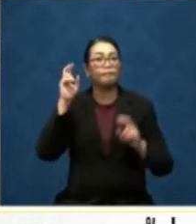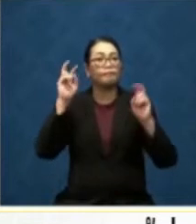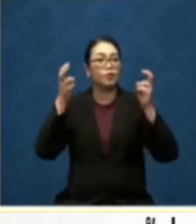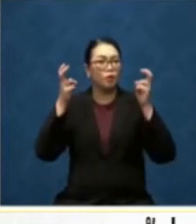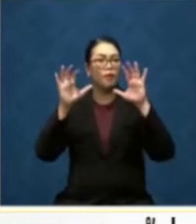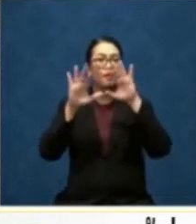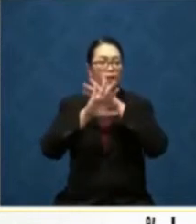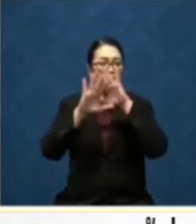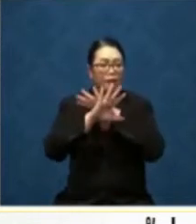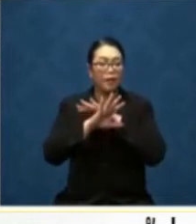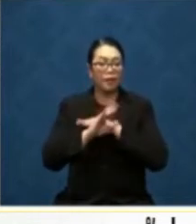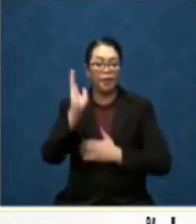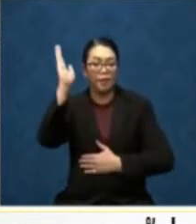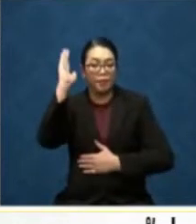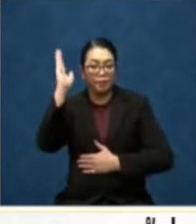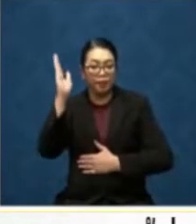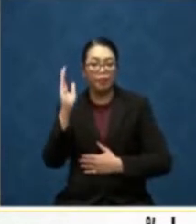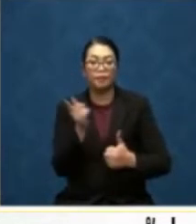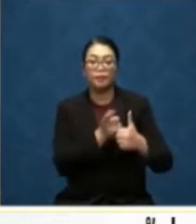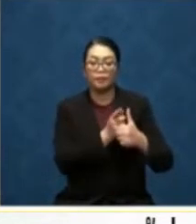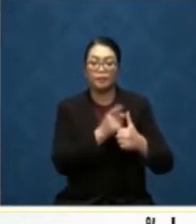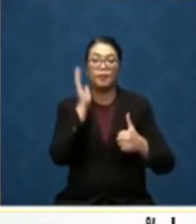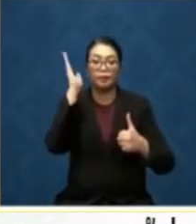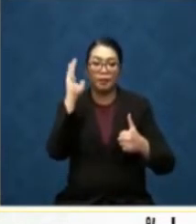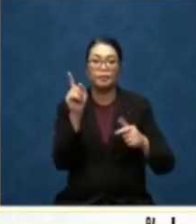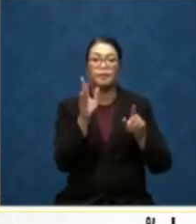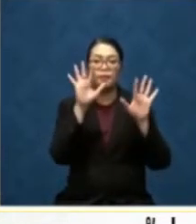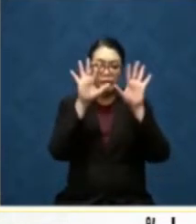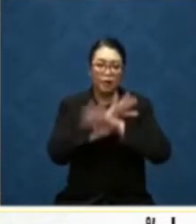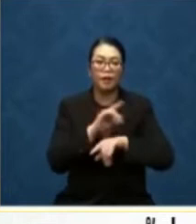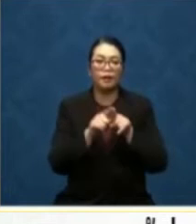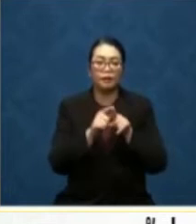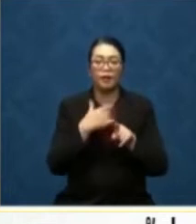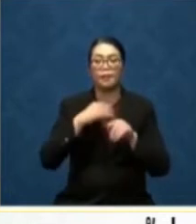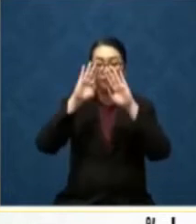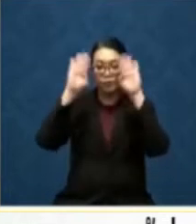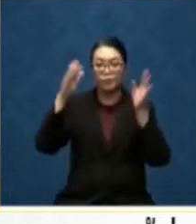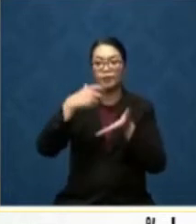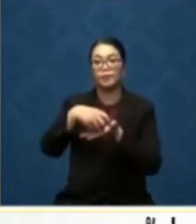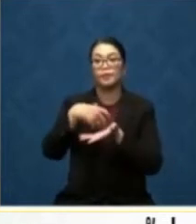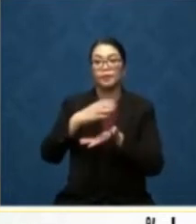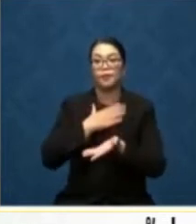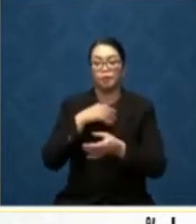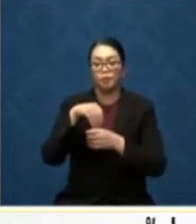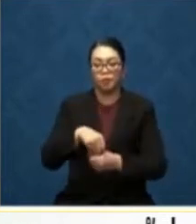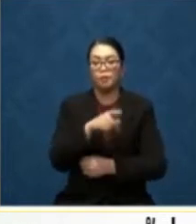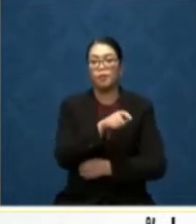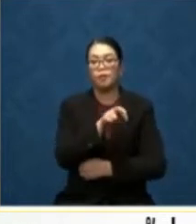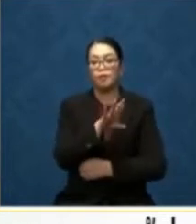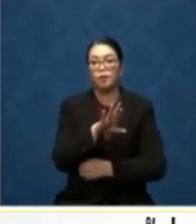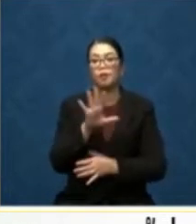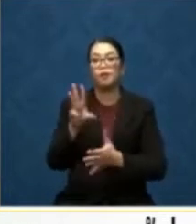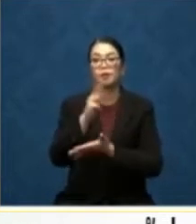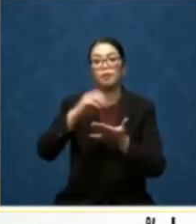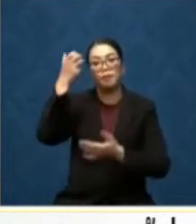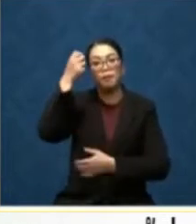ล้เคียงก ของผอภิธรรายข้างต้นนะครัแต่ว่าผมก็อยากจะแบงปันประศบการณ์ พอ่ว่ผมอยู่ในพรบอรของง่อนอะไร